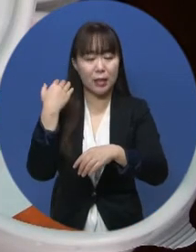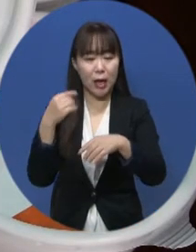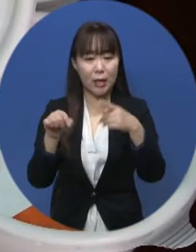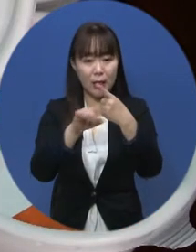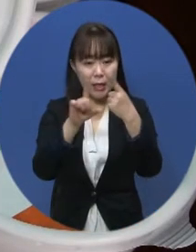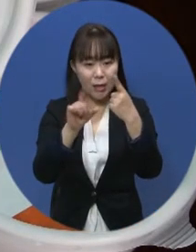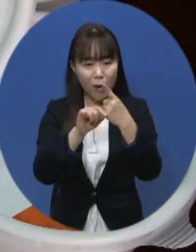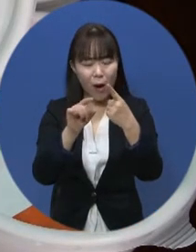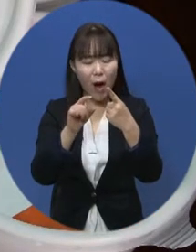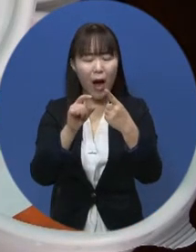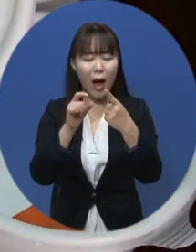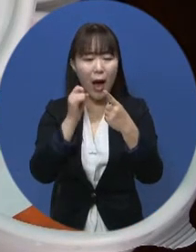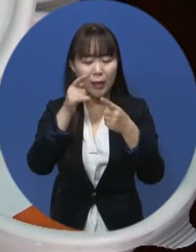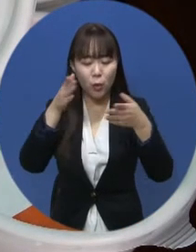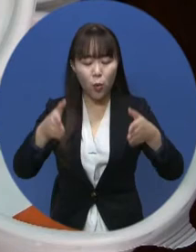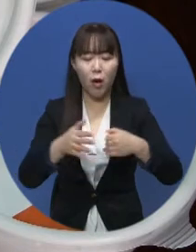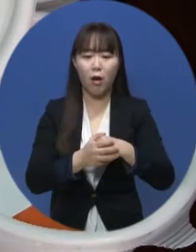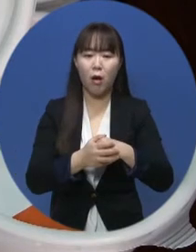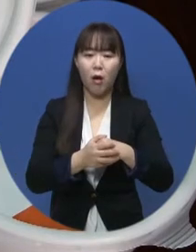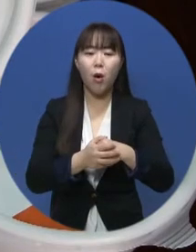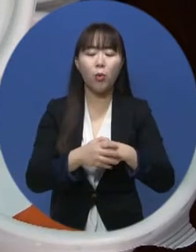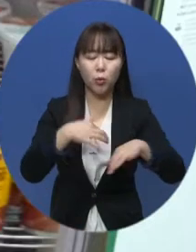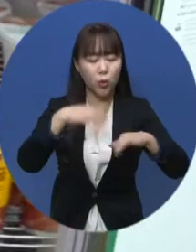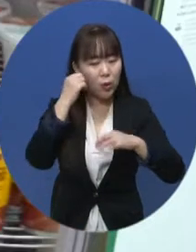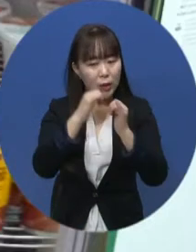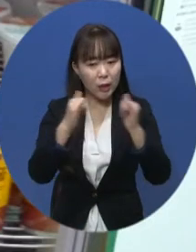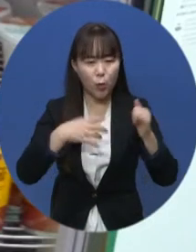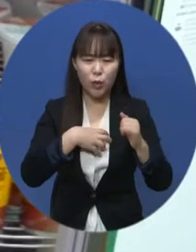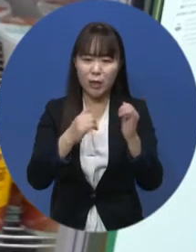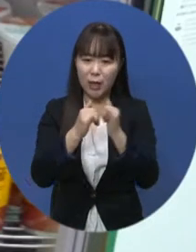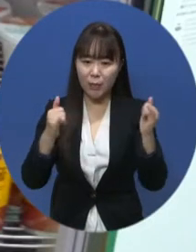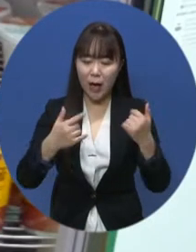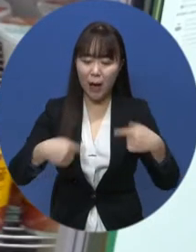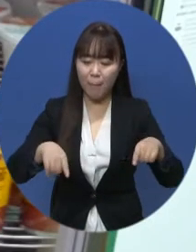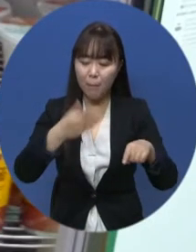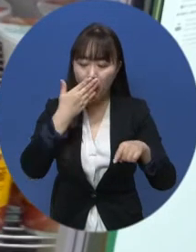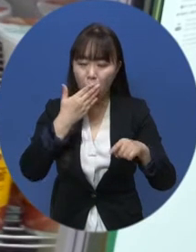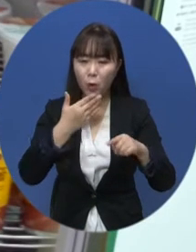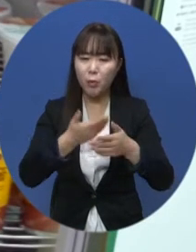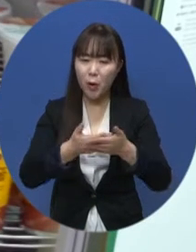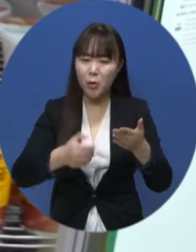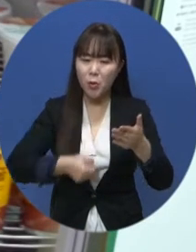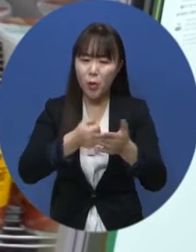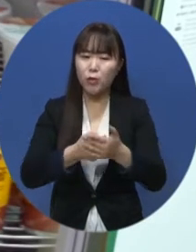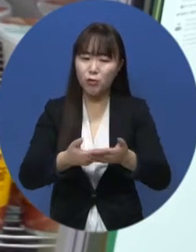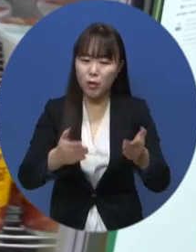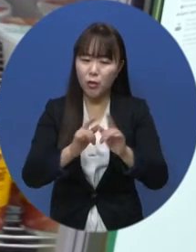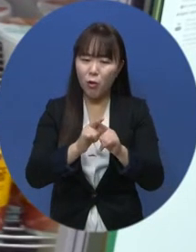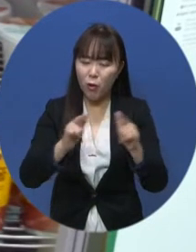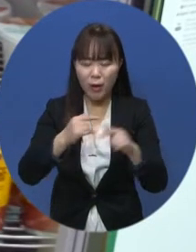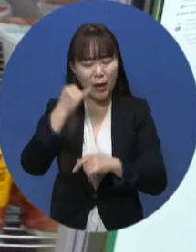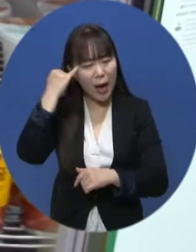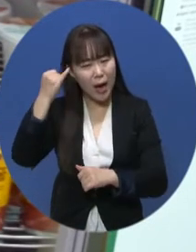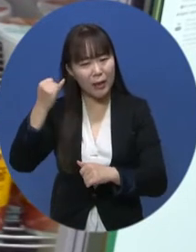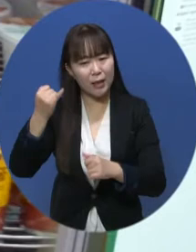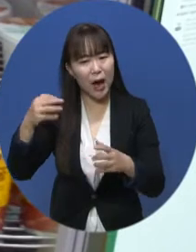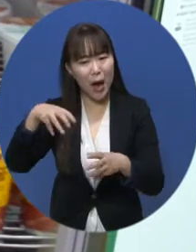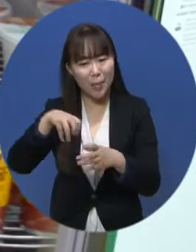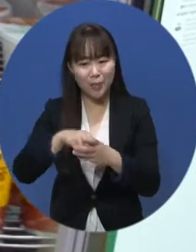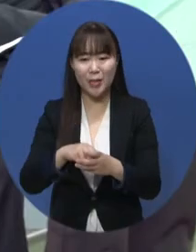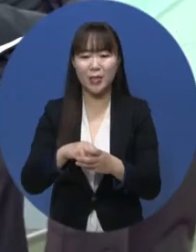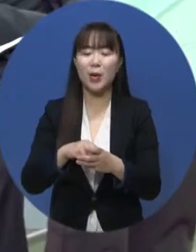달간 노숙인과 위기 시민들에게 한 끼의 먹거리와 함께 용기를 줄 수 있는 다양한 아이디어를